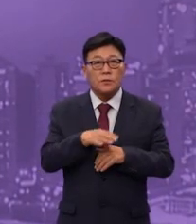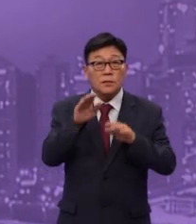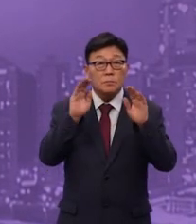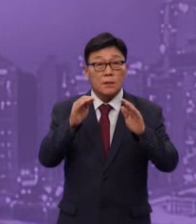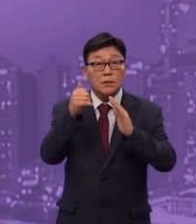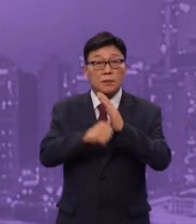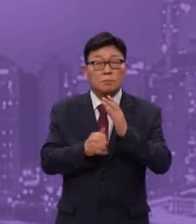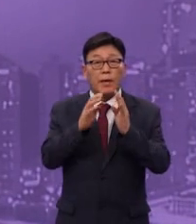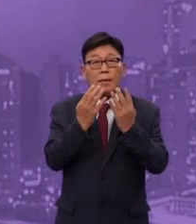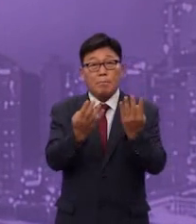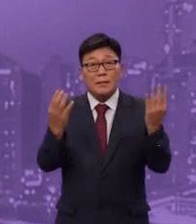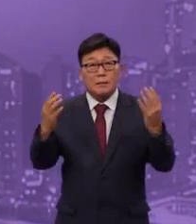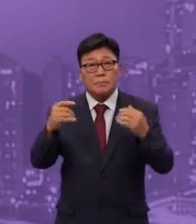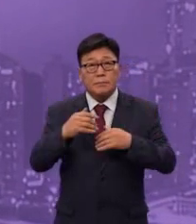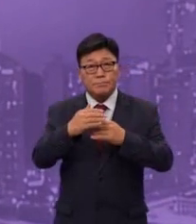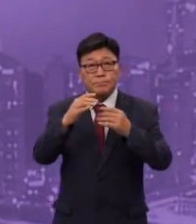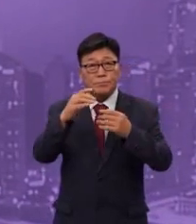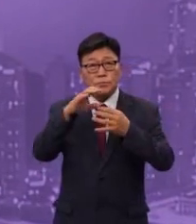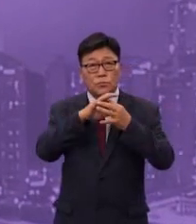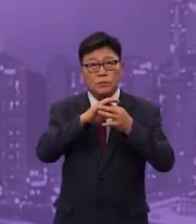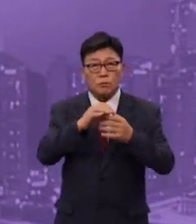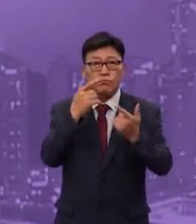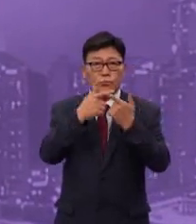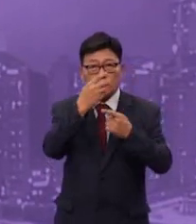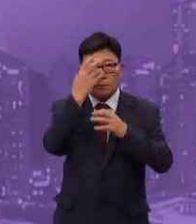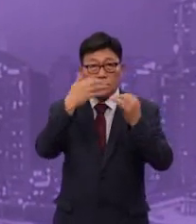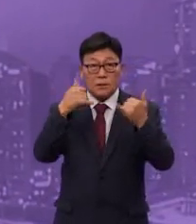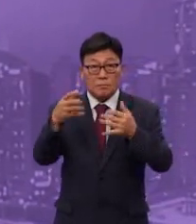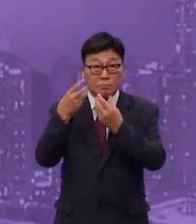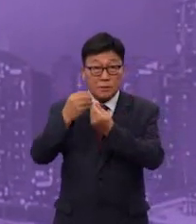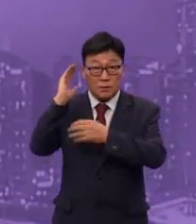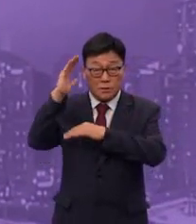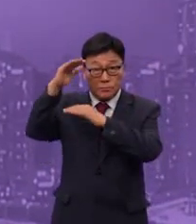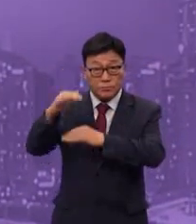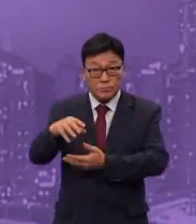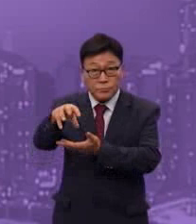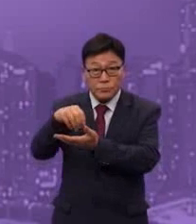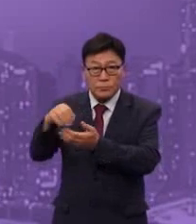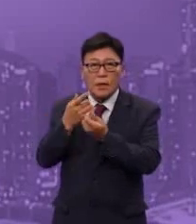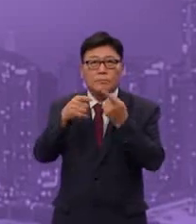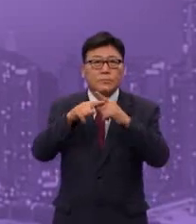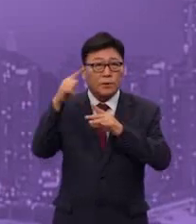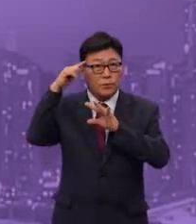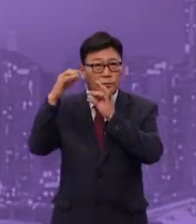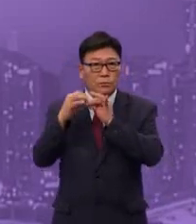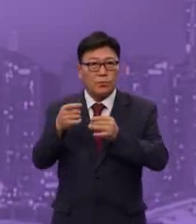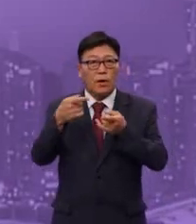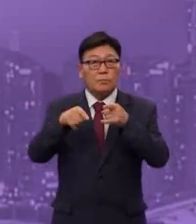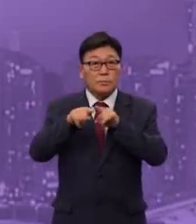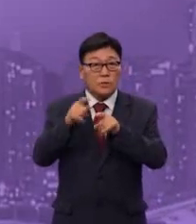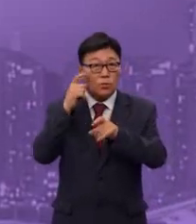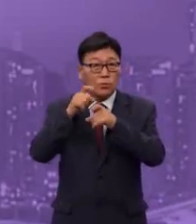저희는 이번 10회 박람회 진행을 통하여 부산 청년들의 사례를 모집하고 함께 공감하고 또